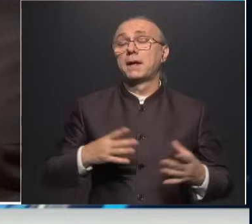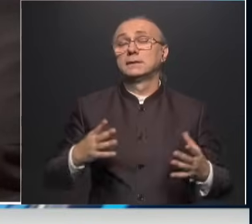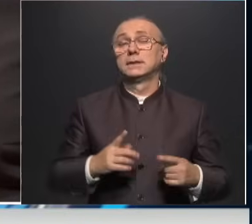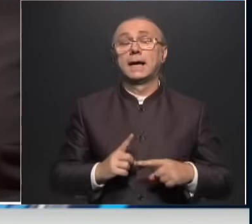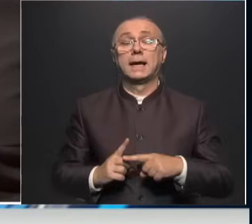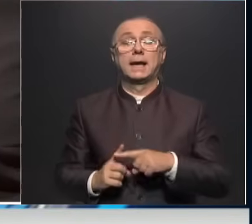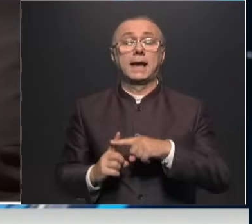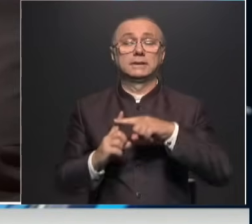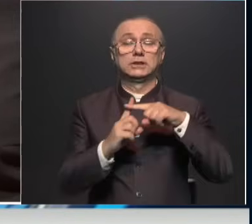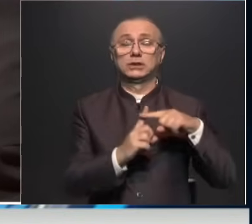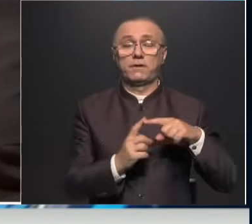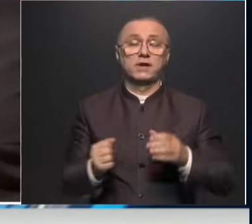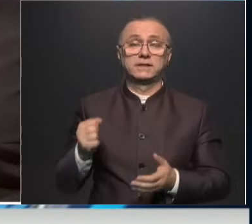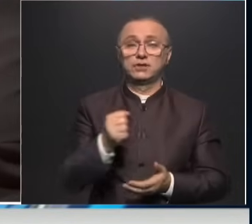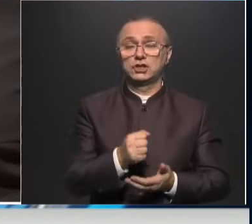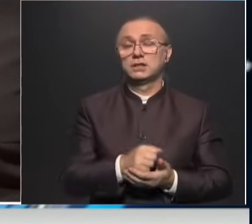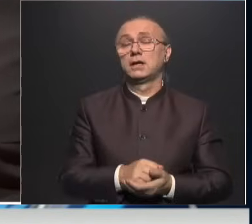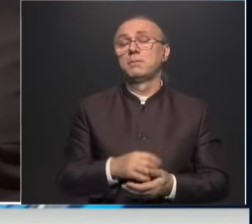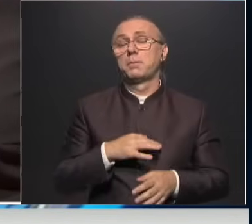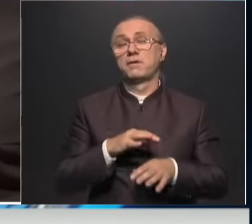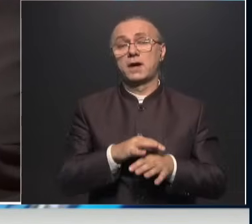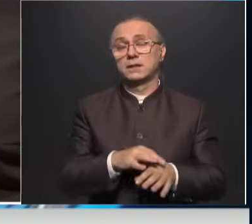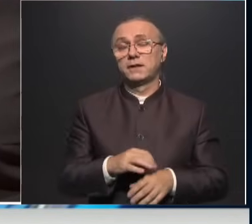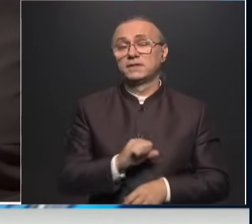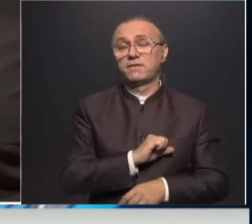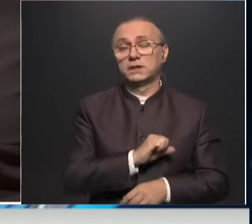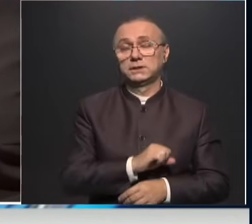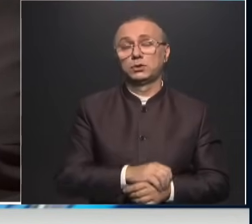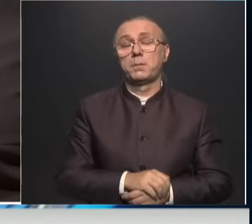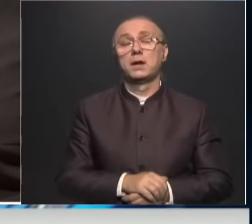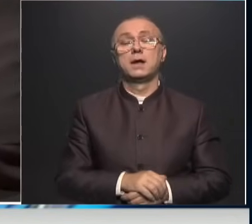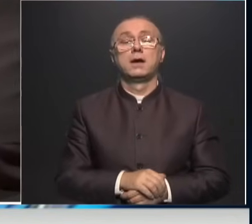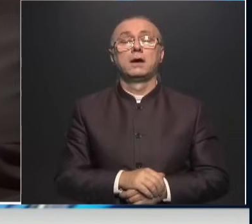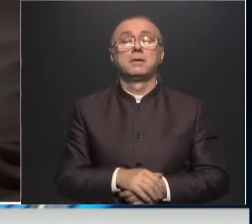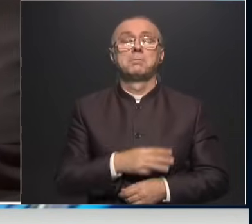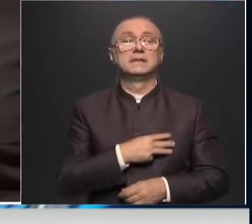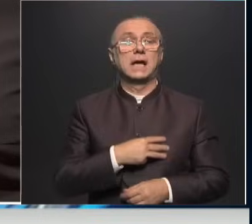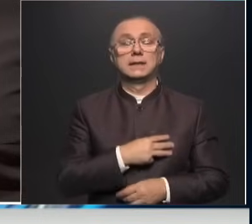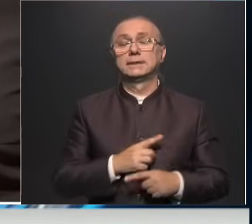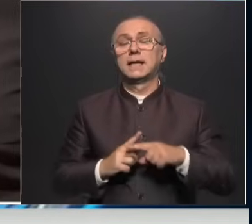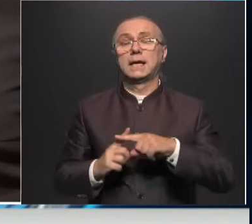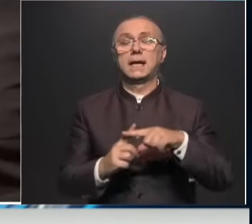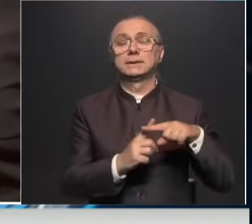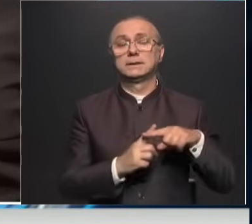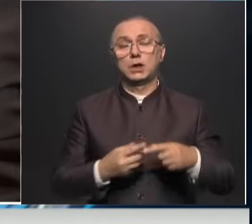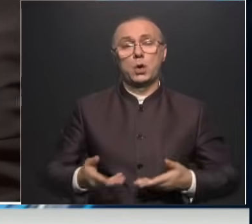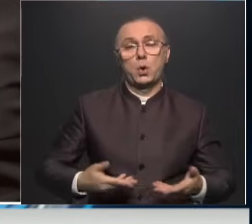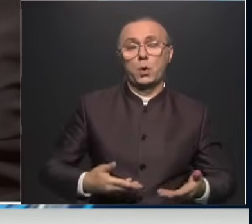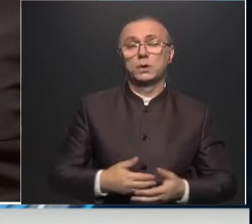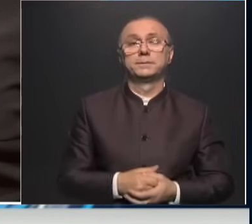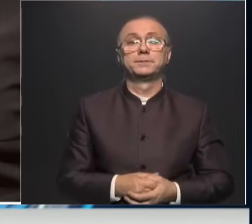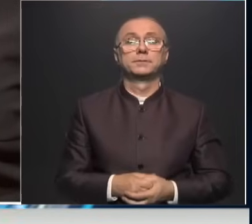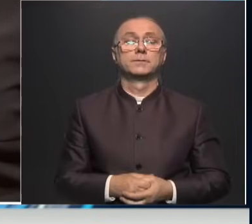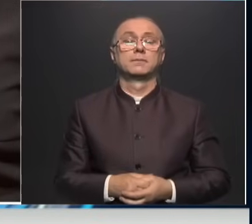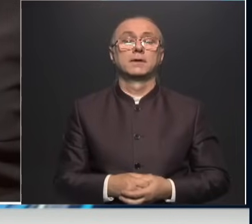мы проводили в Севастополе общероссийский миссионерский крестный ход. И уже связались в данный